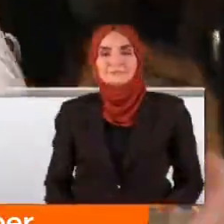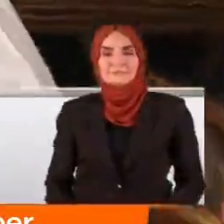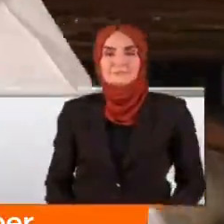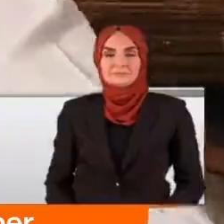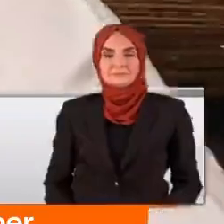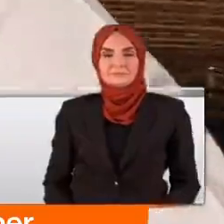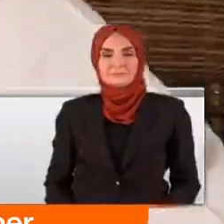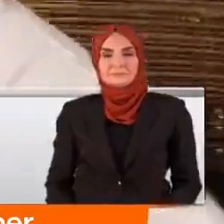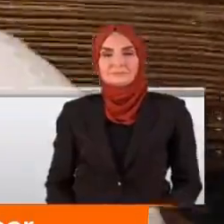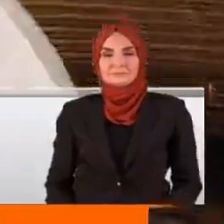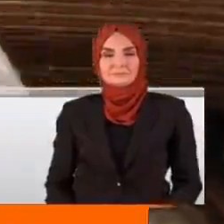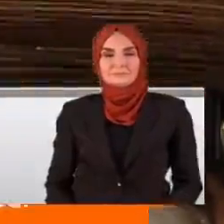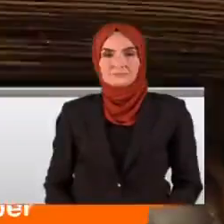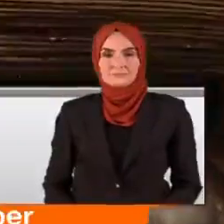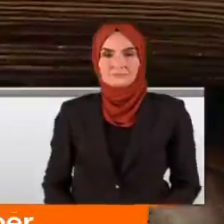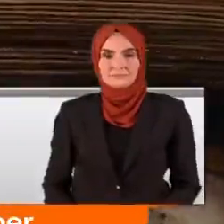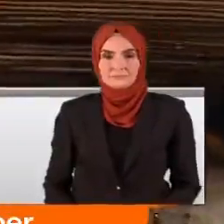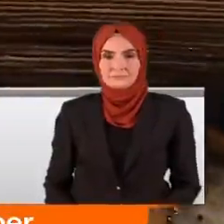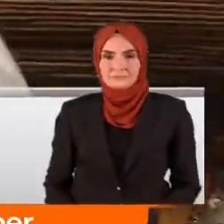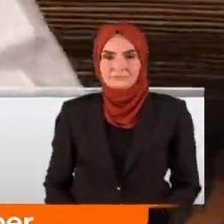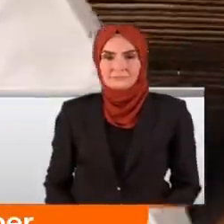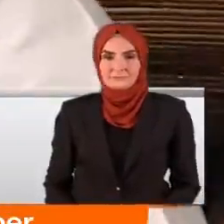Ve burada aksiyon bitmek tükenmek